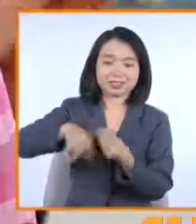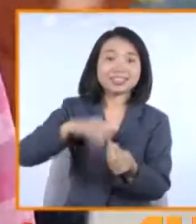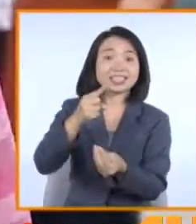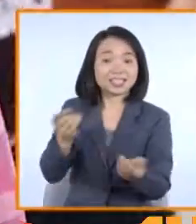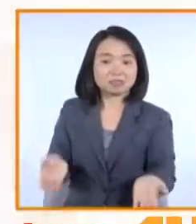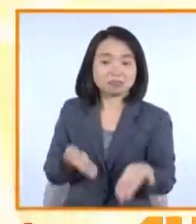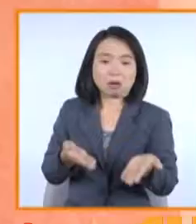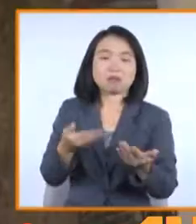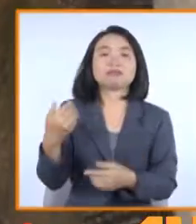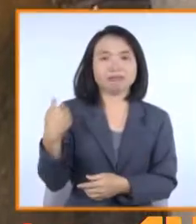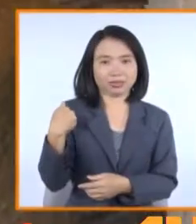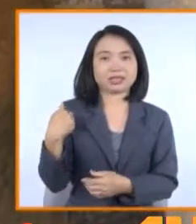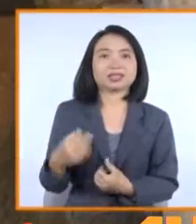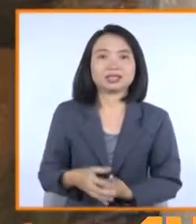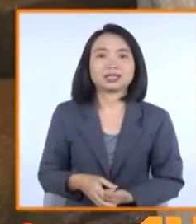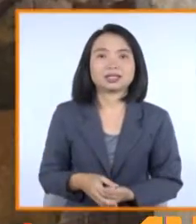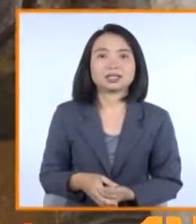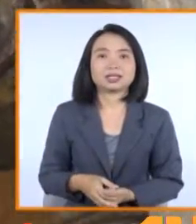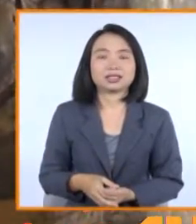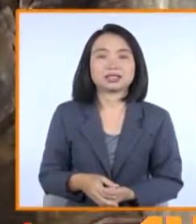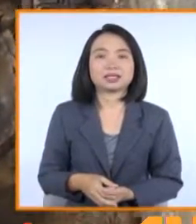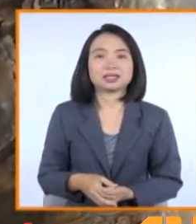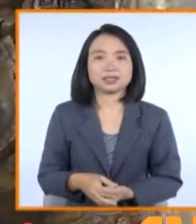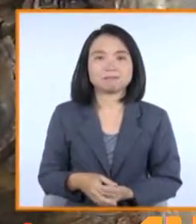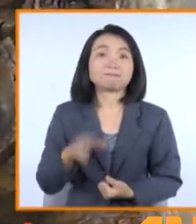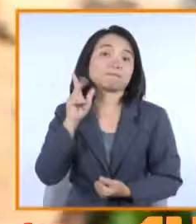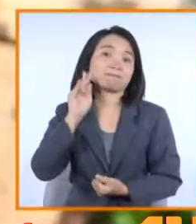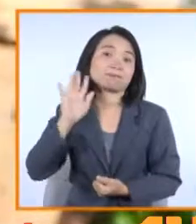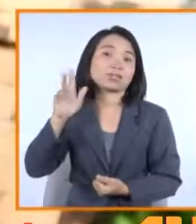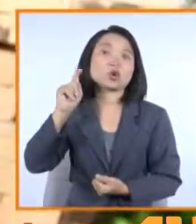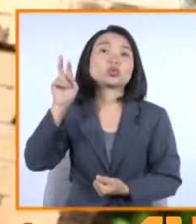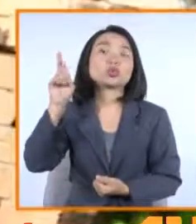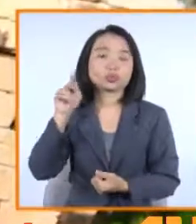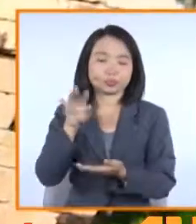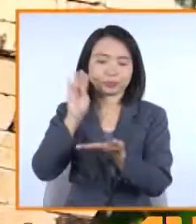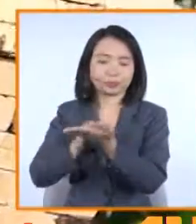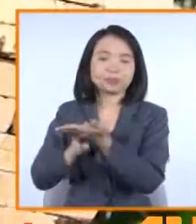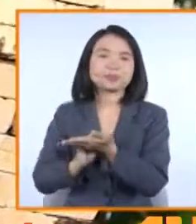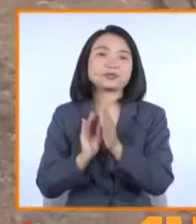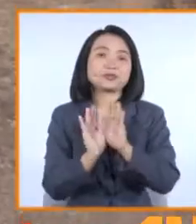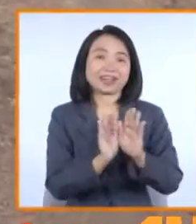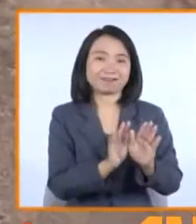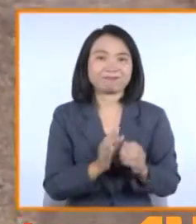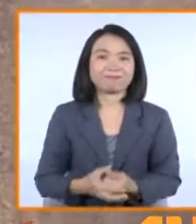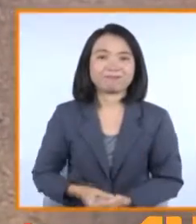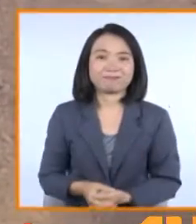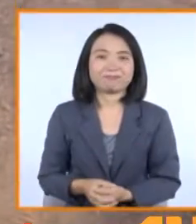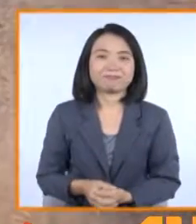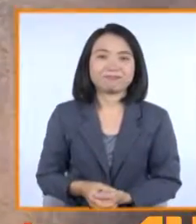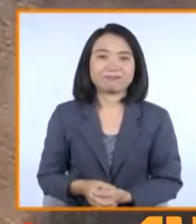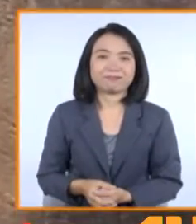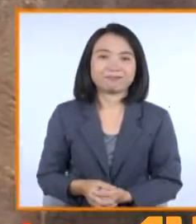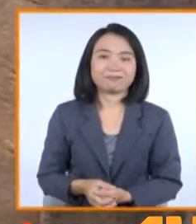ให้กับจังหวัดทีเดียวครับ อนุสรณ์ปรางทองถ่ายภาพครินทร์กมุตโยธินทรูโฟยูรายงาน